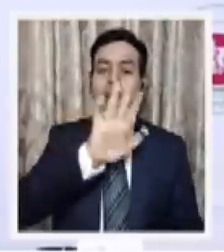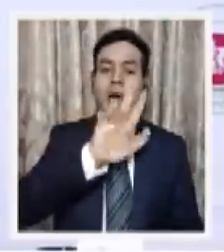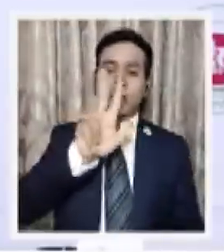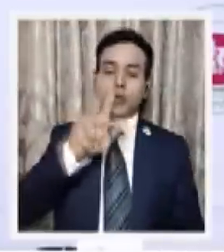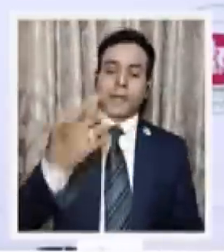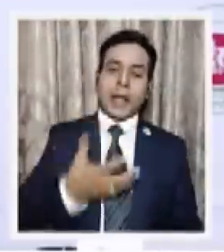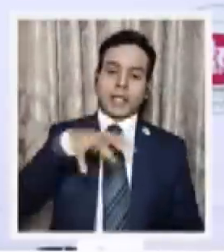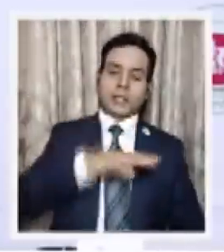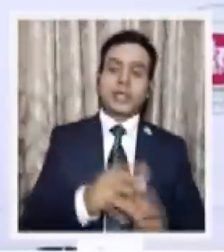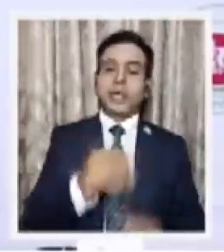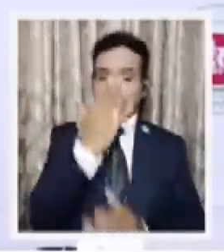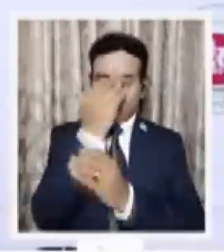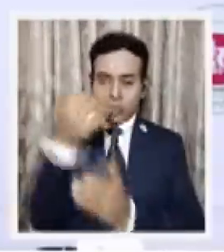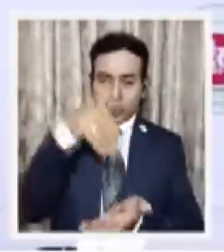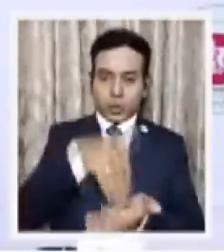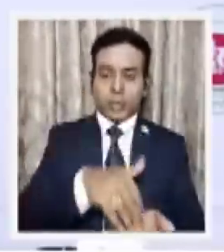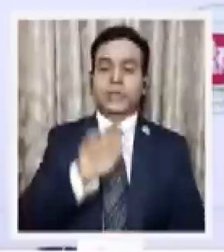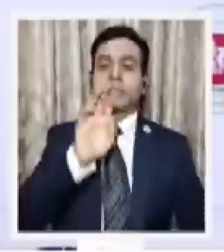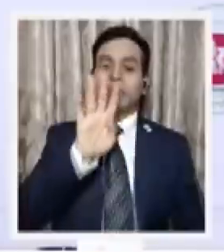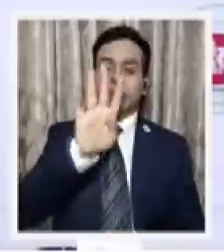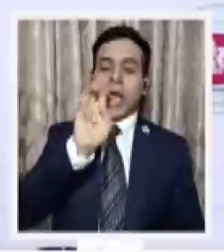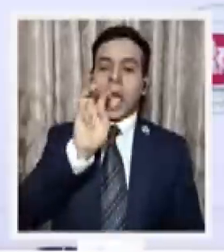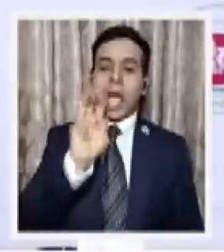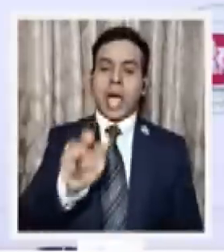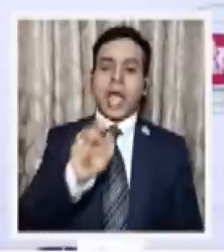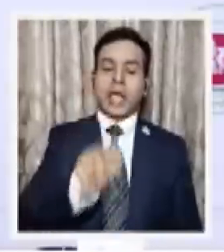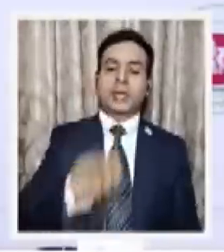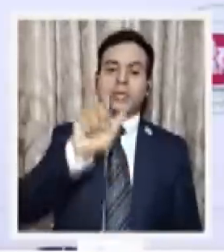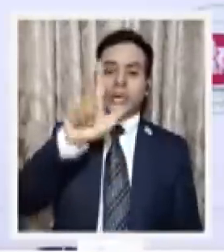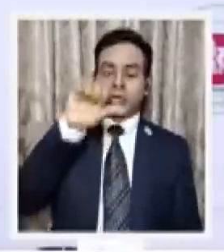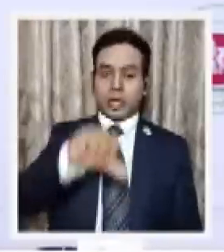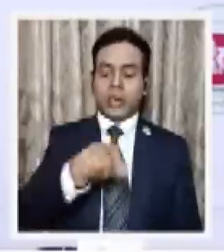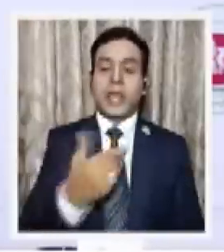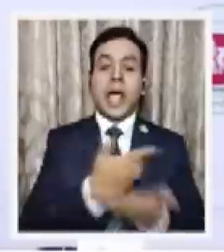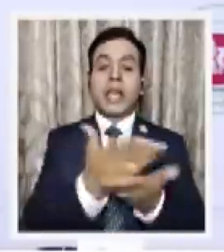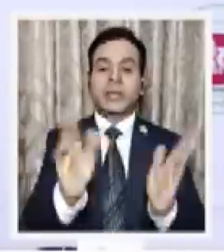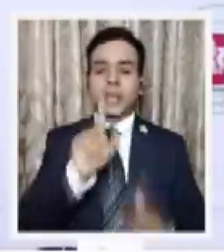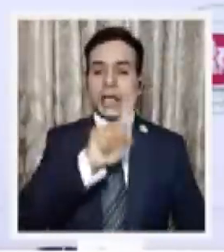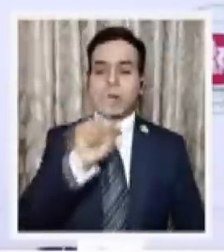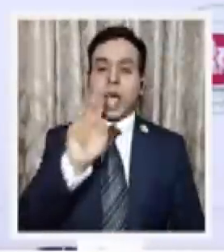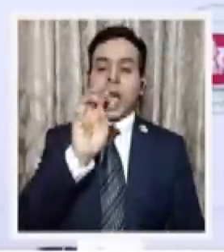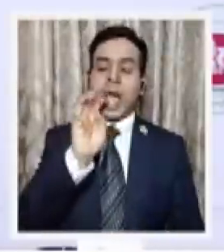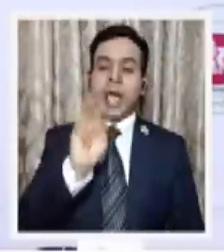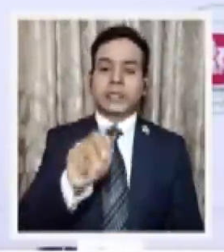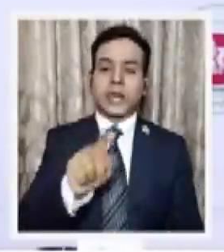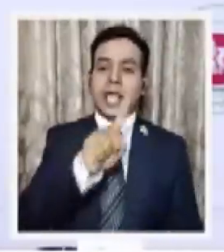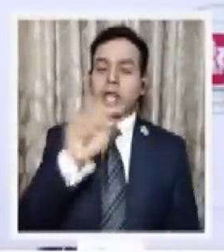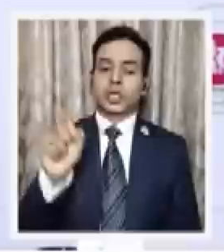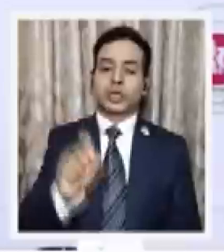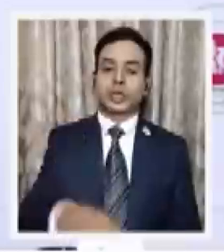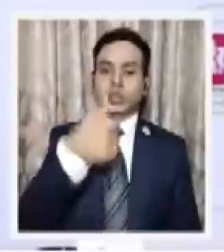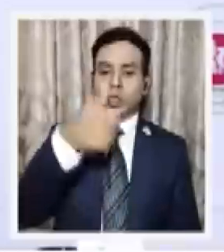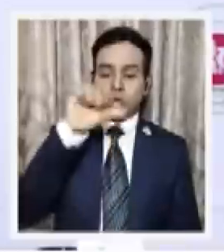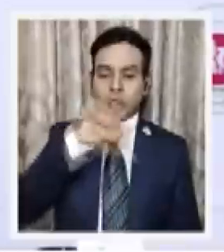ভর্তি আছে 4,089 জন এবং শয্যা খালি আছে 11,169টি। সারা দেশে আইসিইউ শয্যা